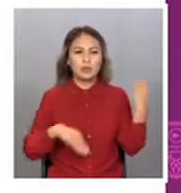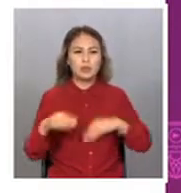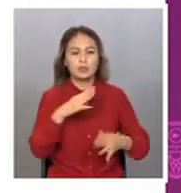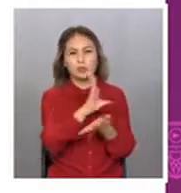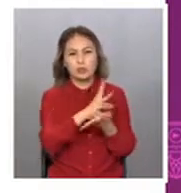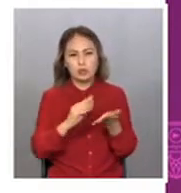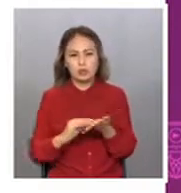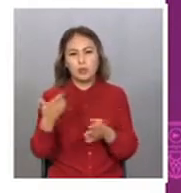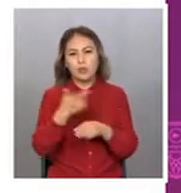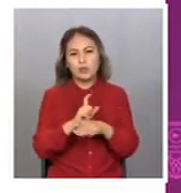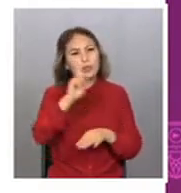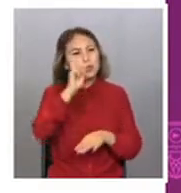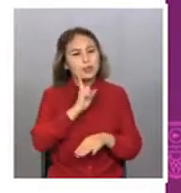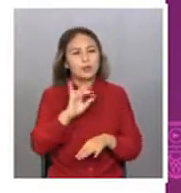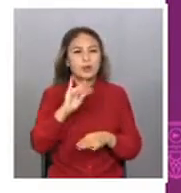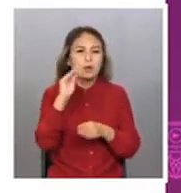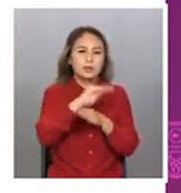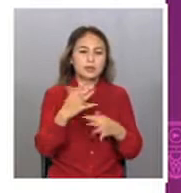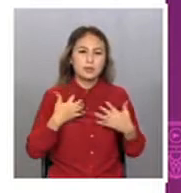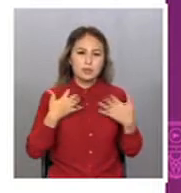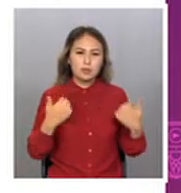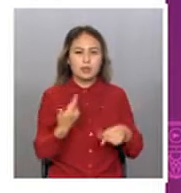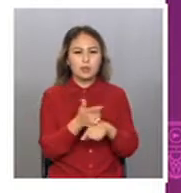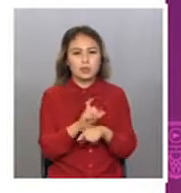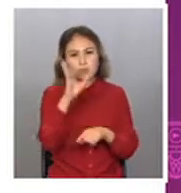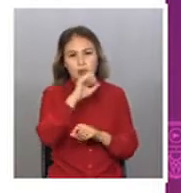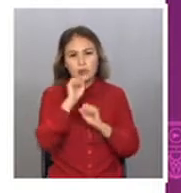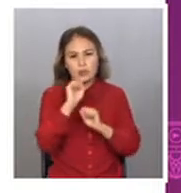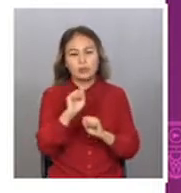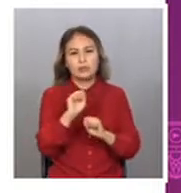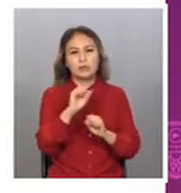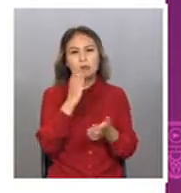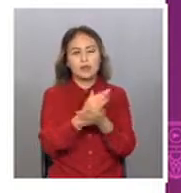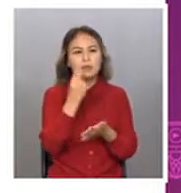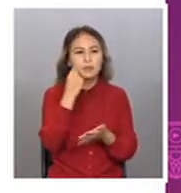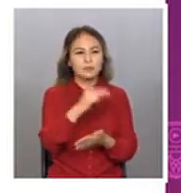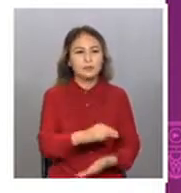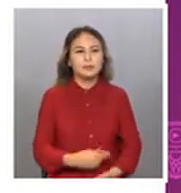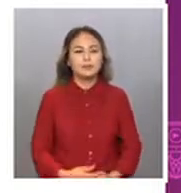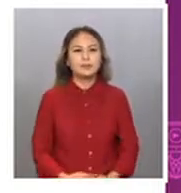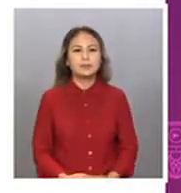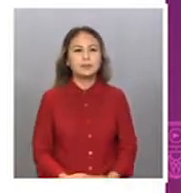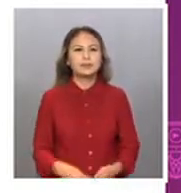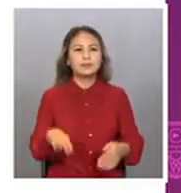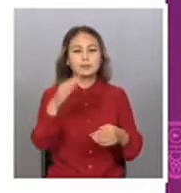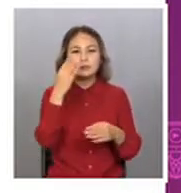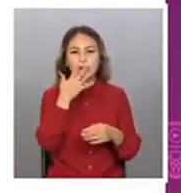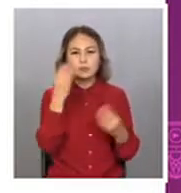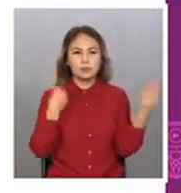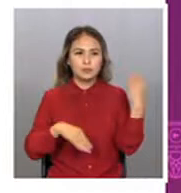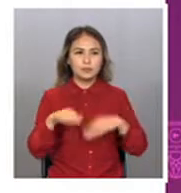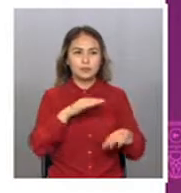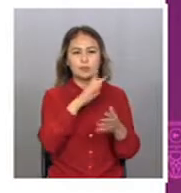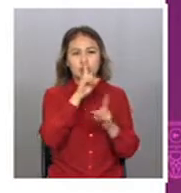үлгілері өте ыңғайлы әрі денсаулықты қорғай алатын қасиеті бар. Ұлттық киімдер